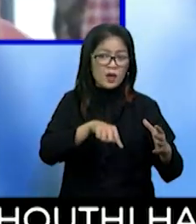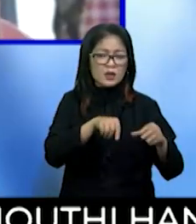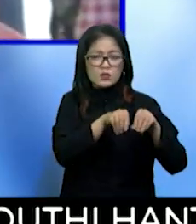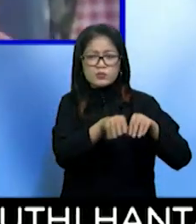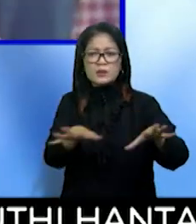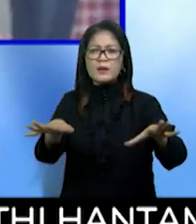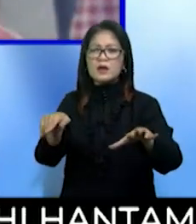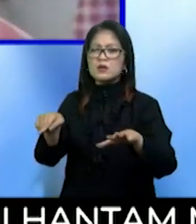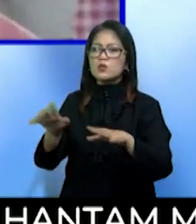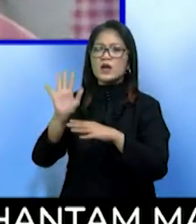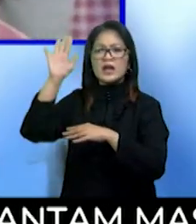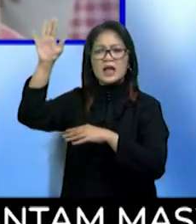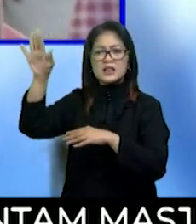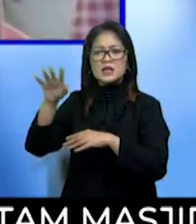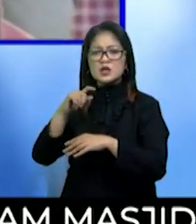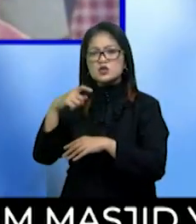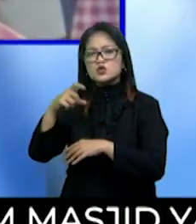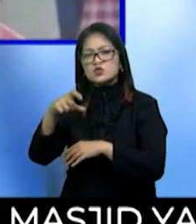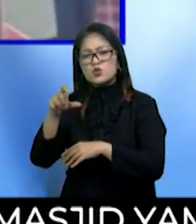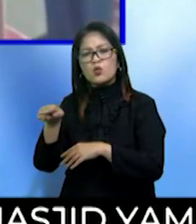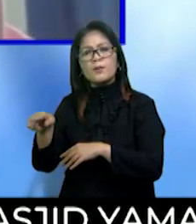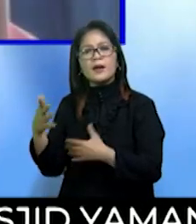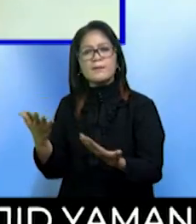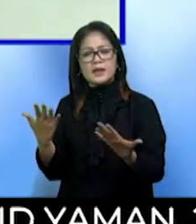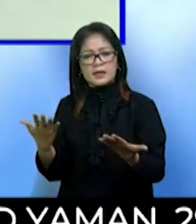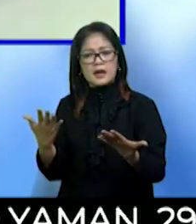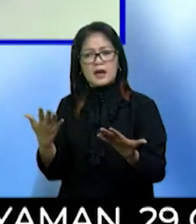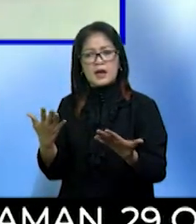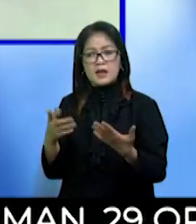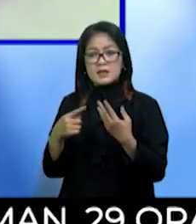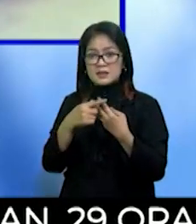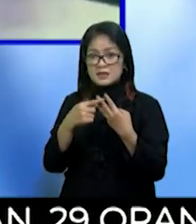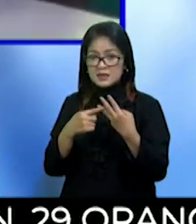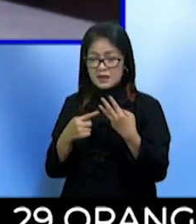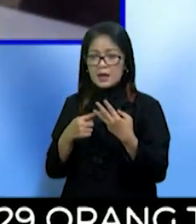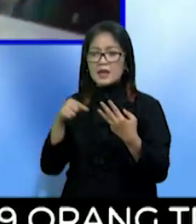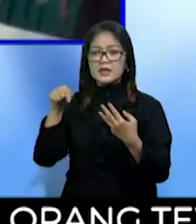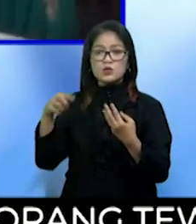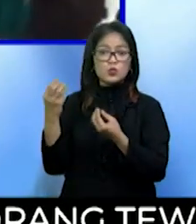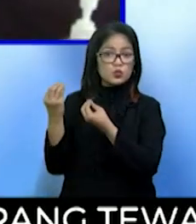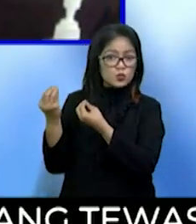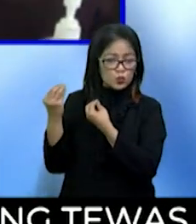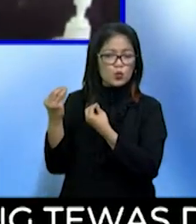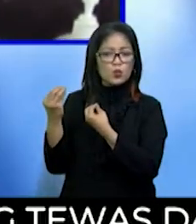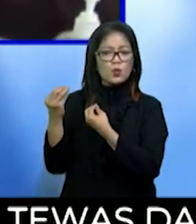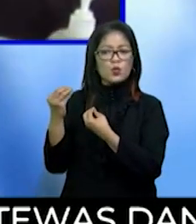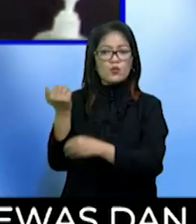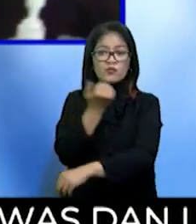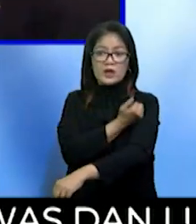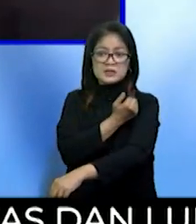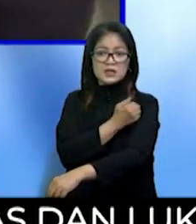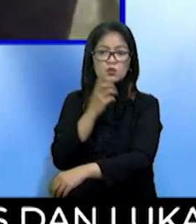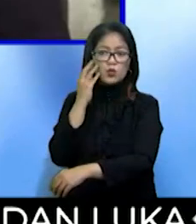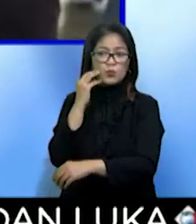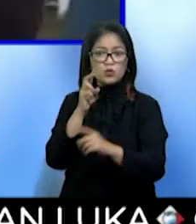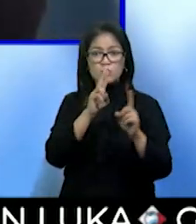ini tidak mendapatkan vaksin. Jadi segera vaksinasi. 3 kunci itu sambil kita menunggu tentunya vaksin pada anak usia di bawah 12 tahun